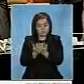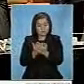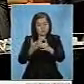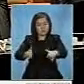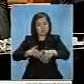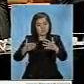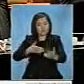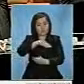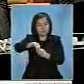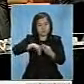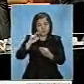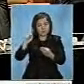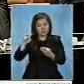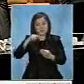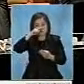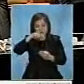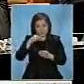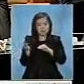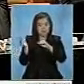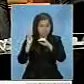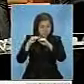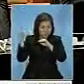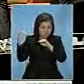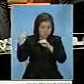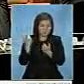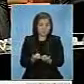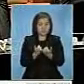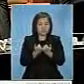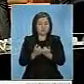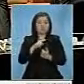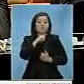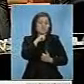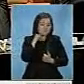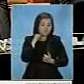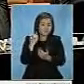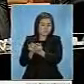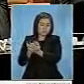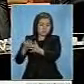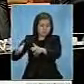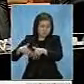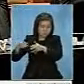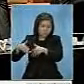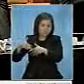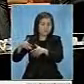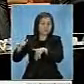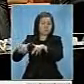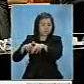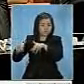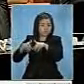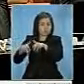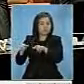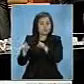ติบโตขึ้นนะครับเพราะฉะนั้นสัดส่วนการขาดดุลต่อ GDP นอกจากจำนวนจะลดลงแล้วสัดส่วนก็ลดล